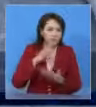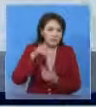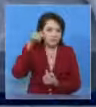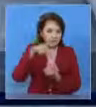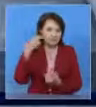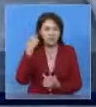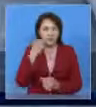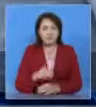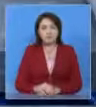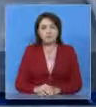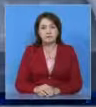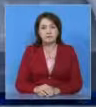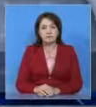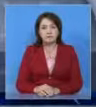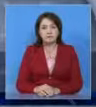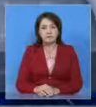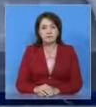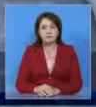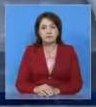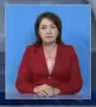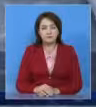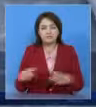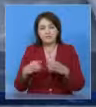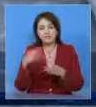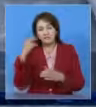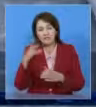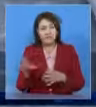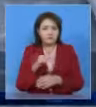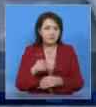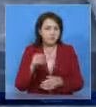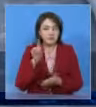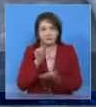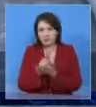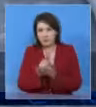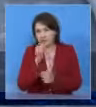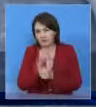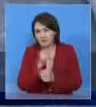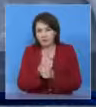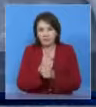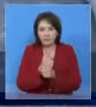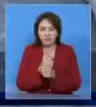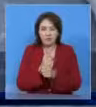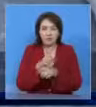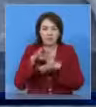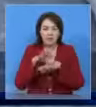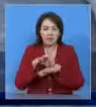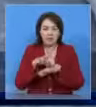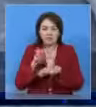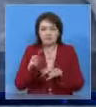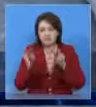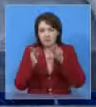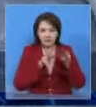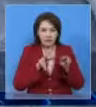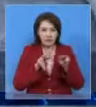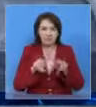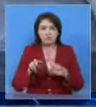качеству. Ну, кроме того, кроме центра качества, конечно, за всеми дорожно-строительными работами ведется авторский контроль, ведется